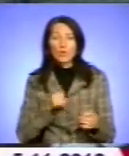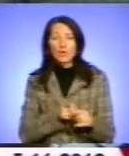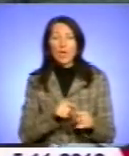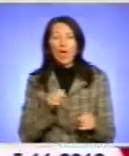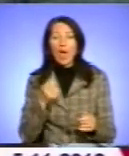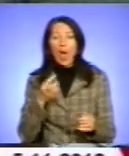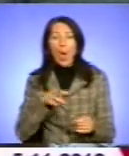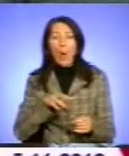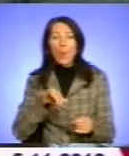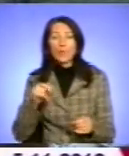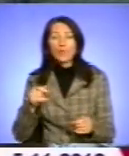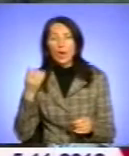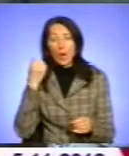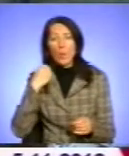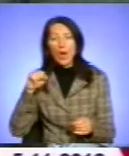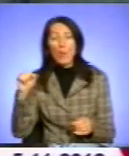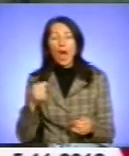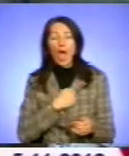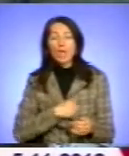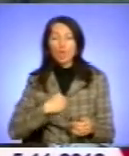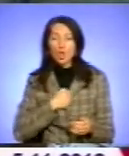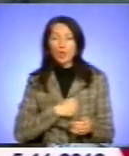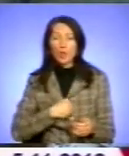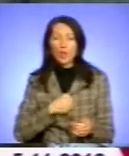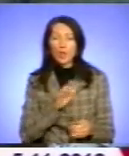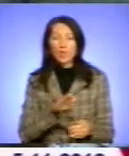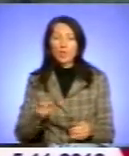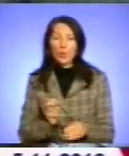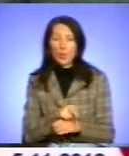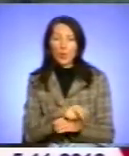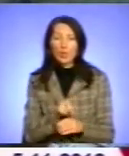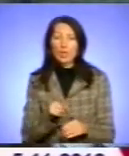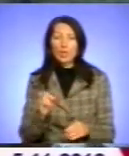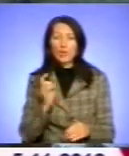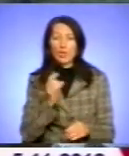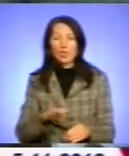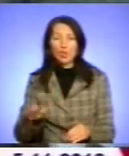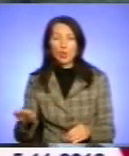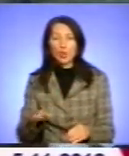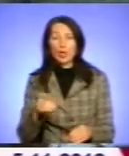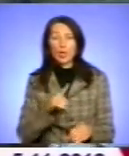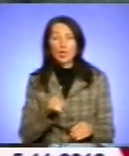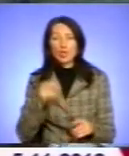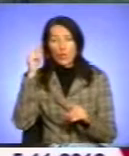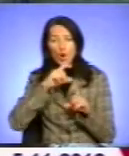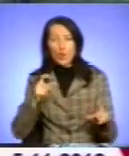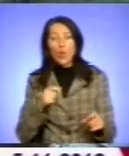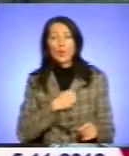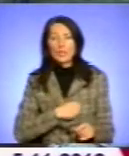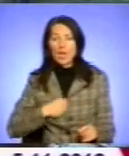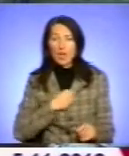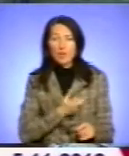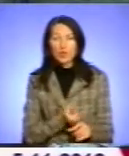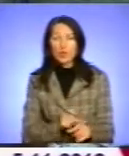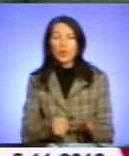перемагає зло. Діти приходять чи в дошкільний навчальний заклад, чи в шкільний з агресією. Надзвичайно великий рівень